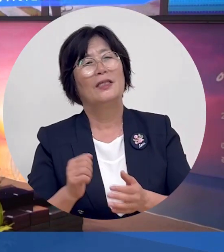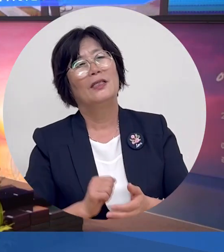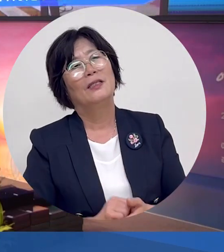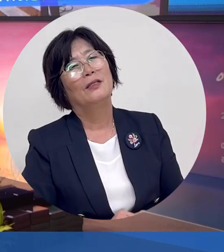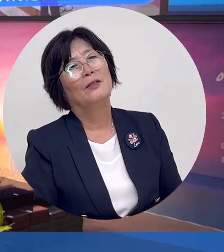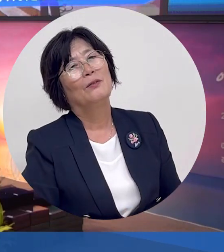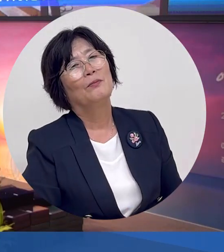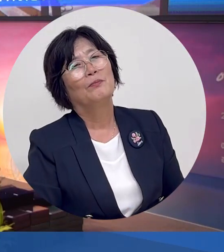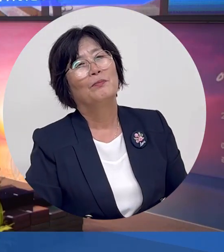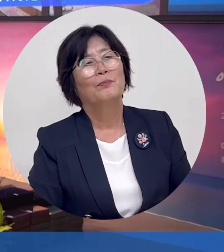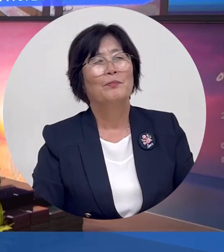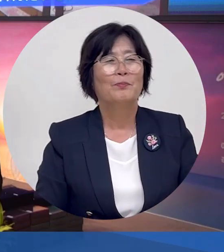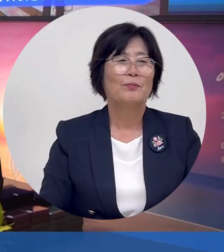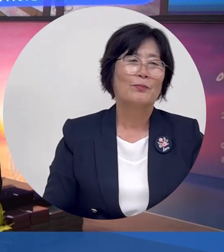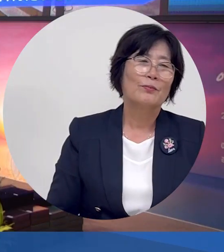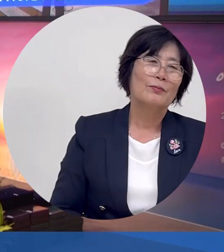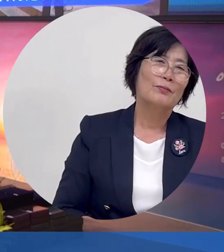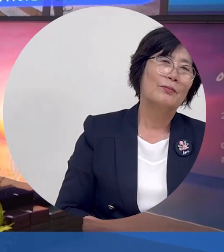노력이 아닌